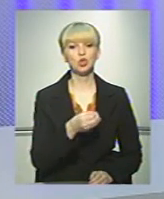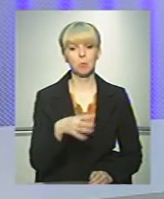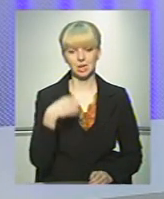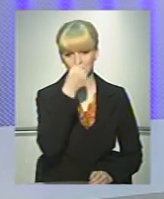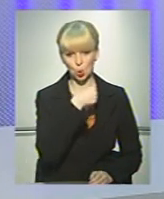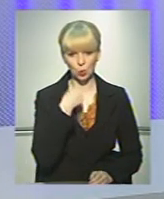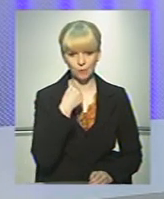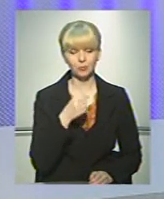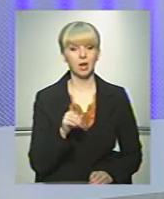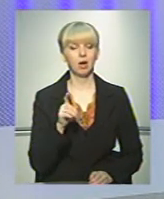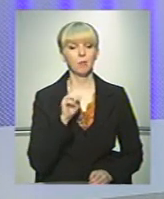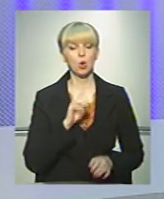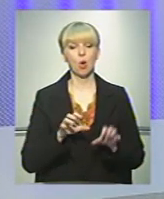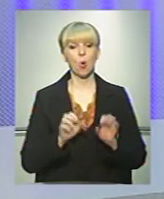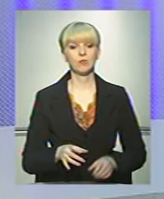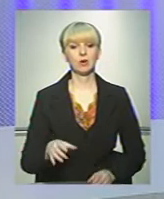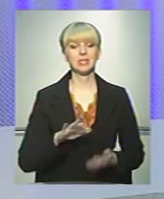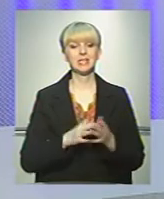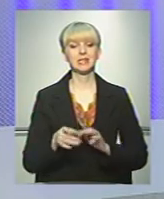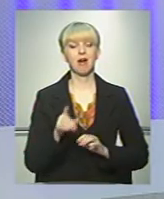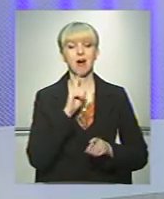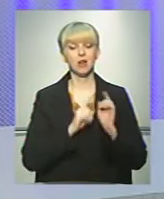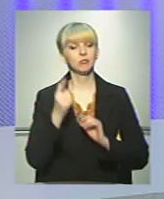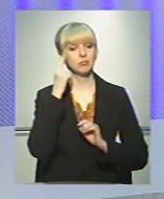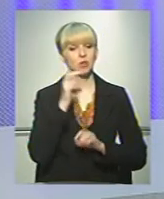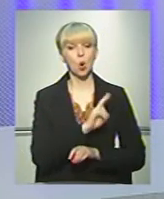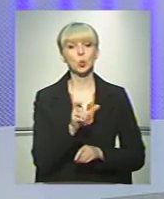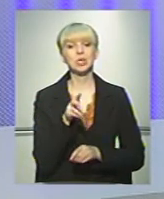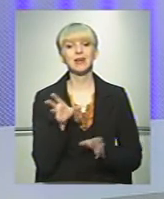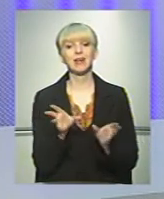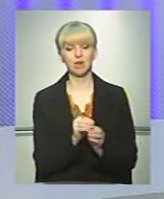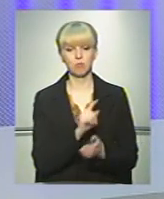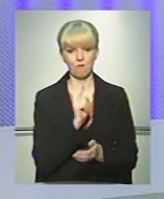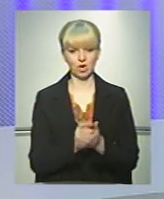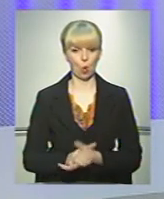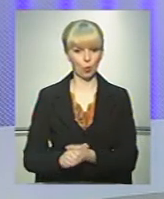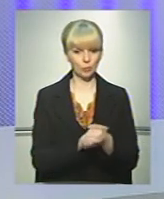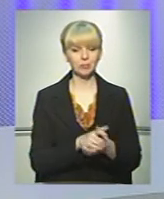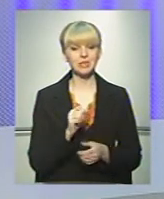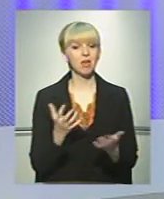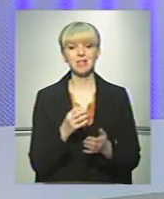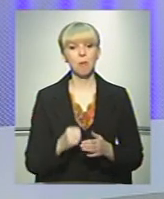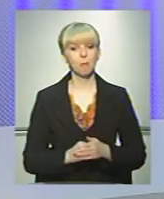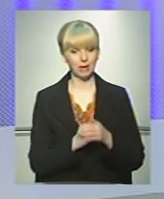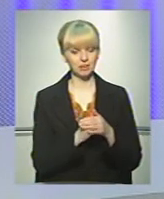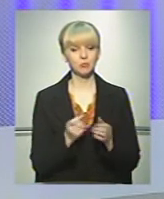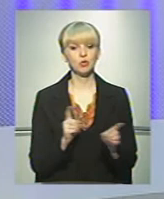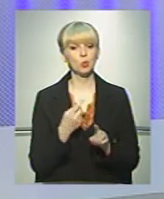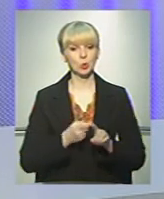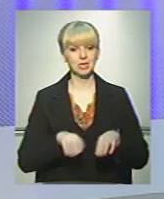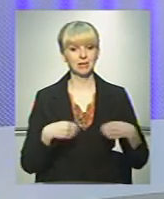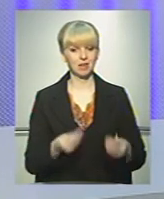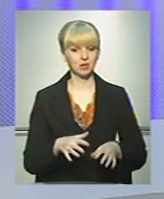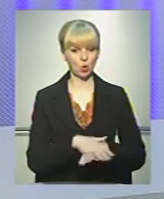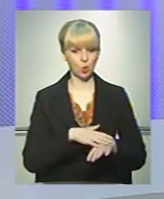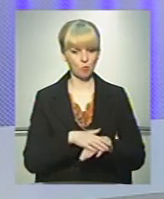2015 року. А поки голови сільських рад роздумують, хто з ким має об'єднуватися, за яким принципом та що це дасть